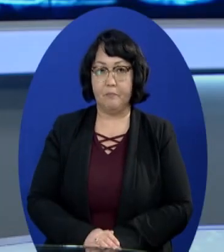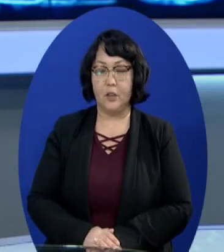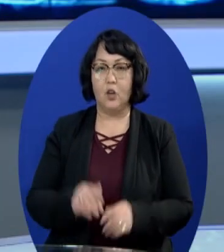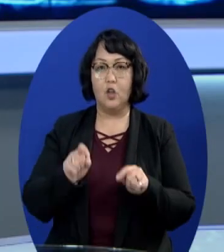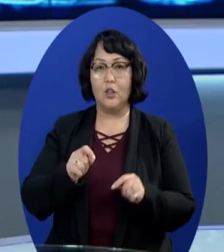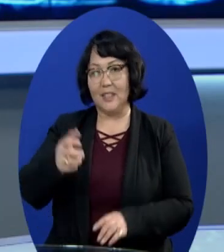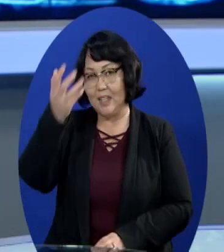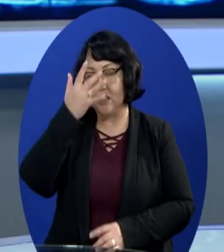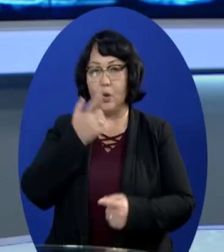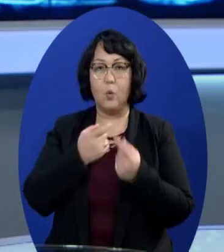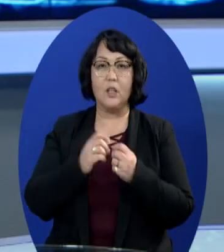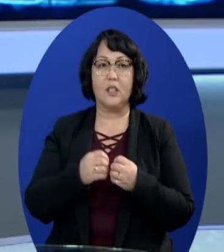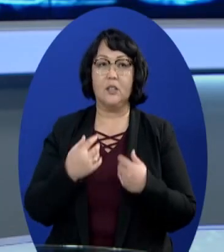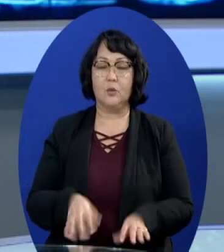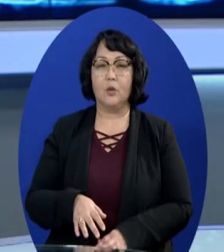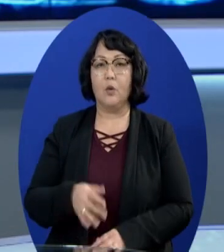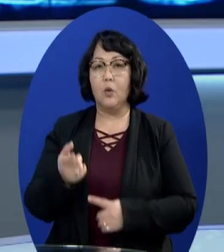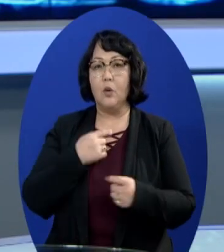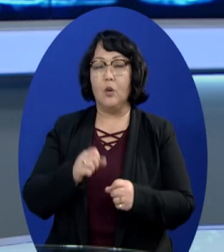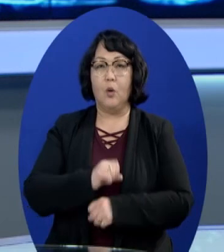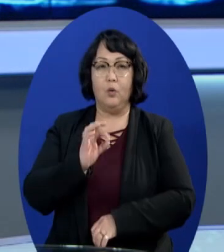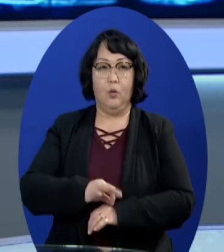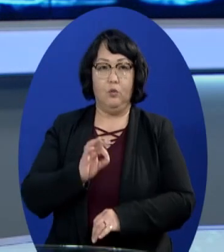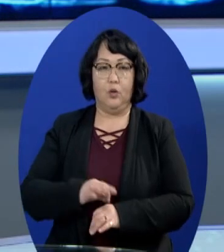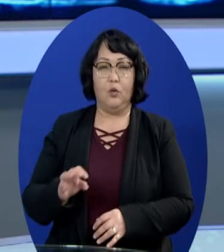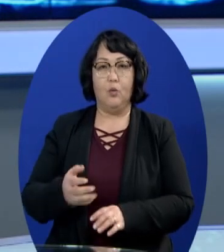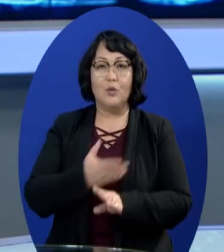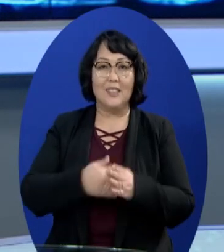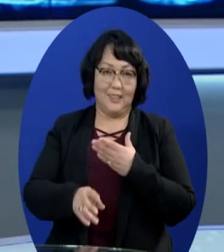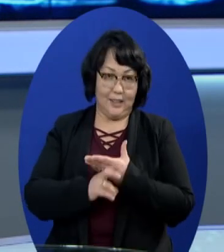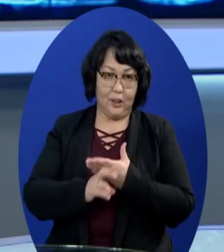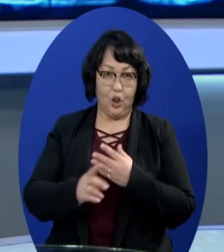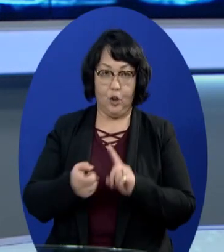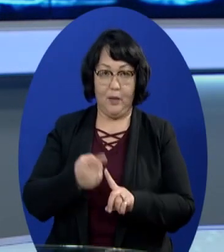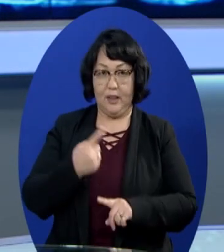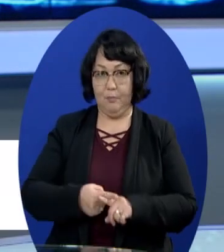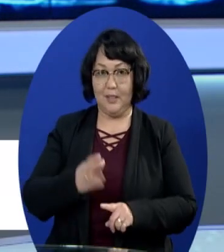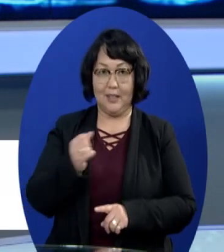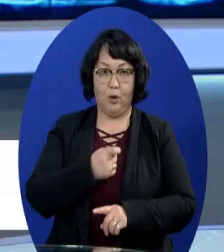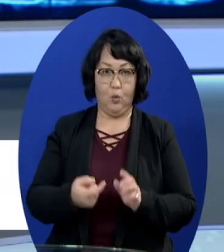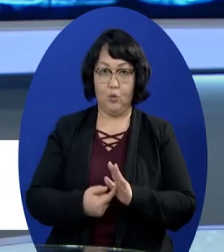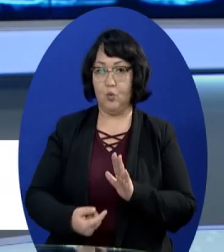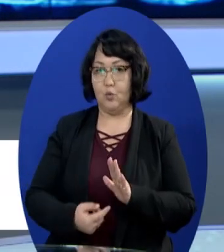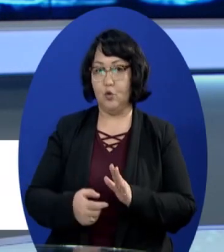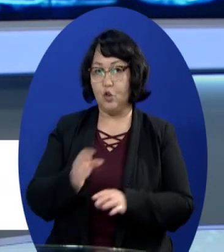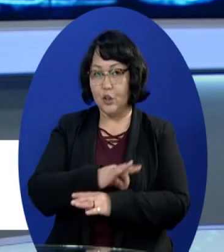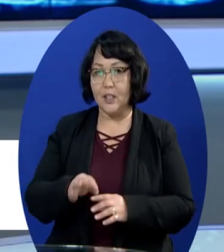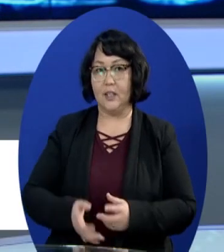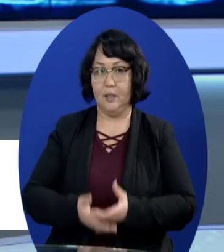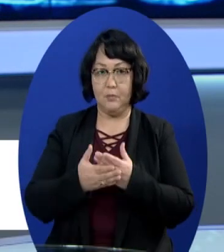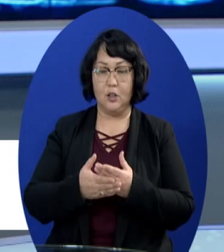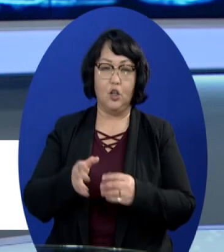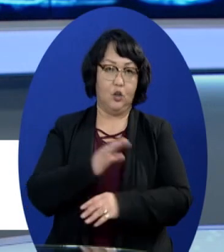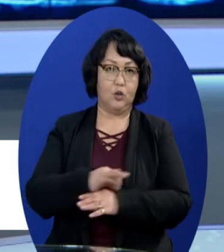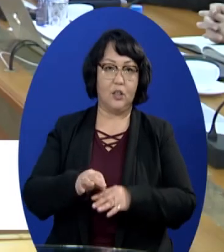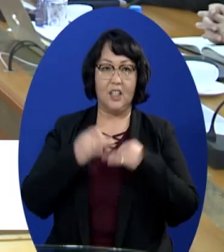Өнөөдөр засгийн газар хуралдлаа. Хуралдаанаар COVID-19 цар тахлаа сөрөгчлөн сэргийлэхтэй холбоотой нэмэлт санхүүжилтийн хэлэлцээрийн төслийг дэмжлээ.